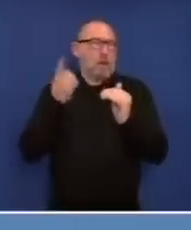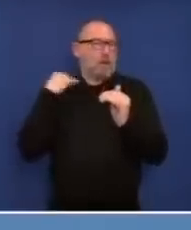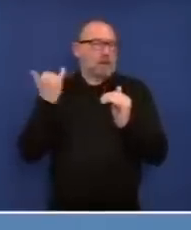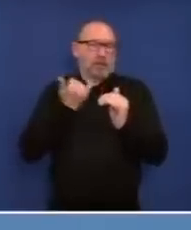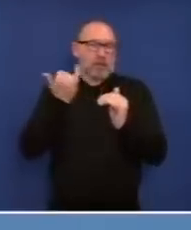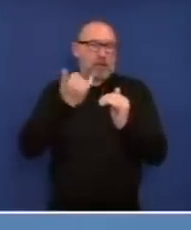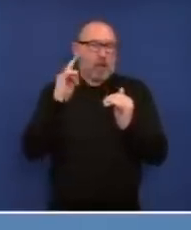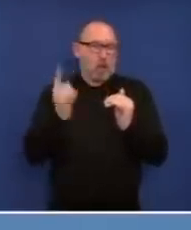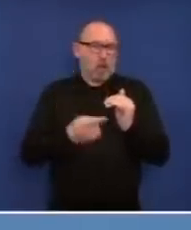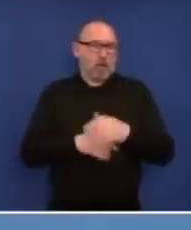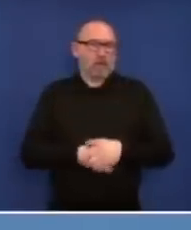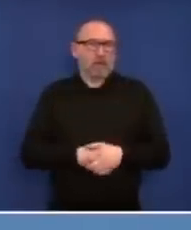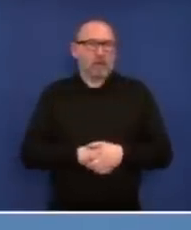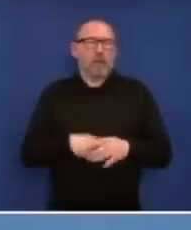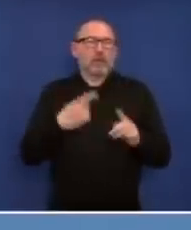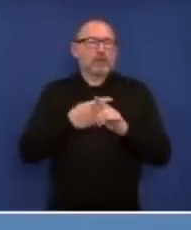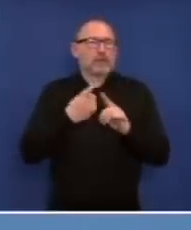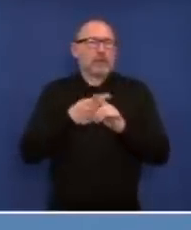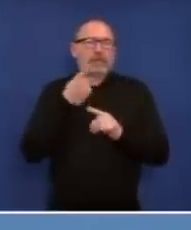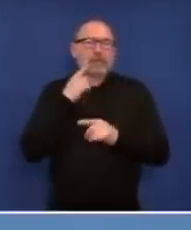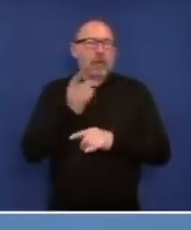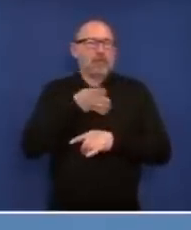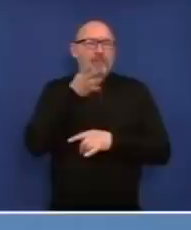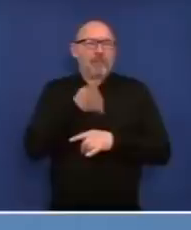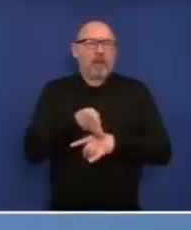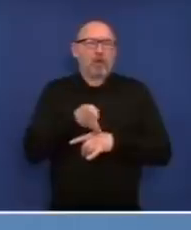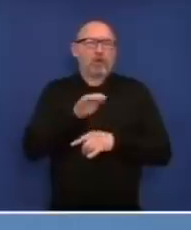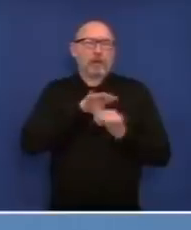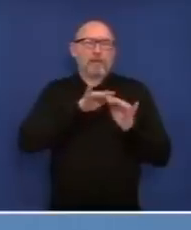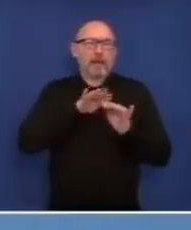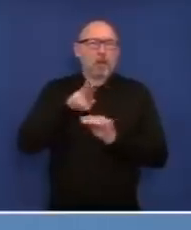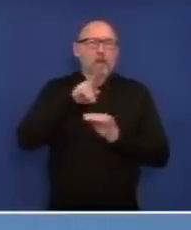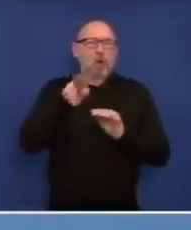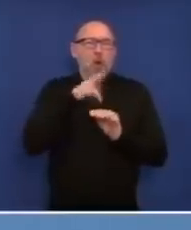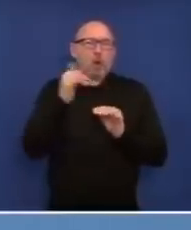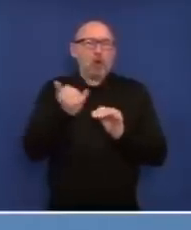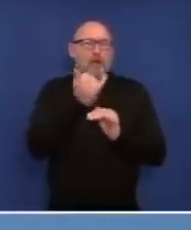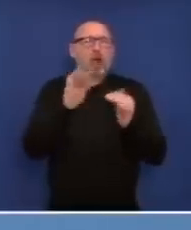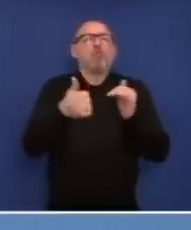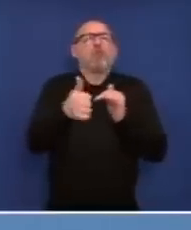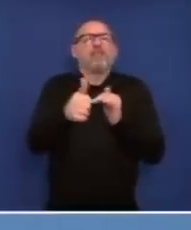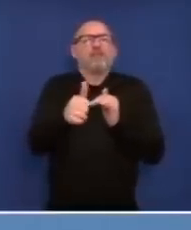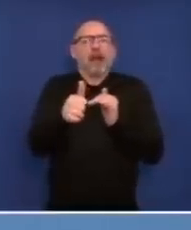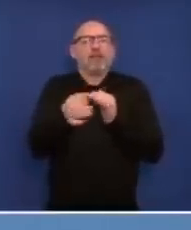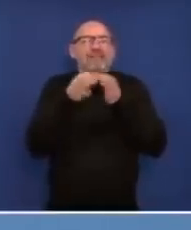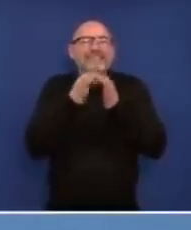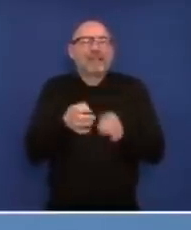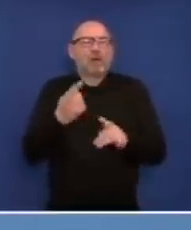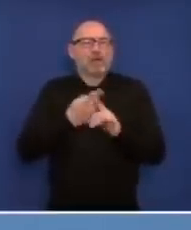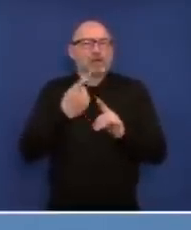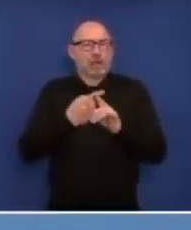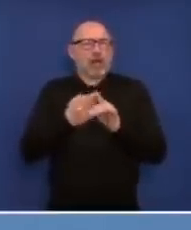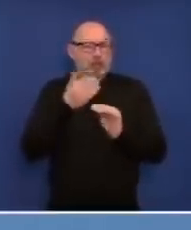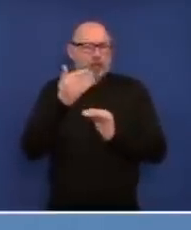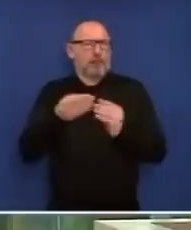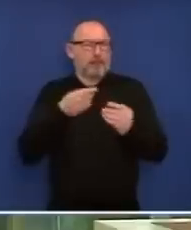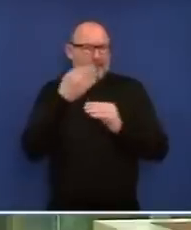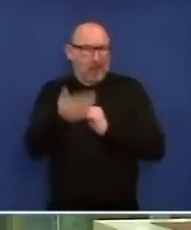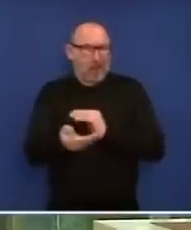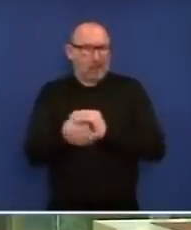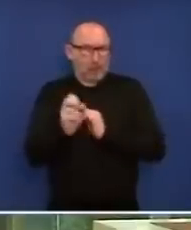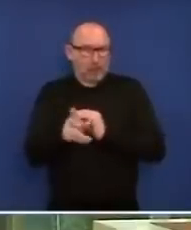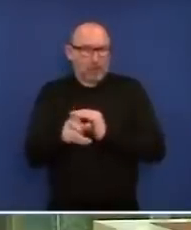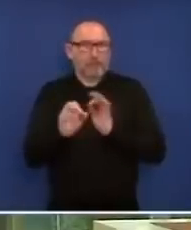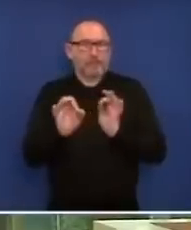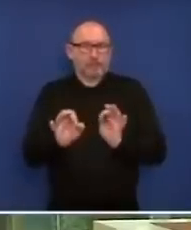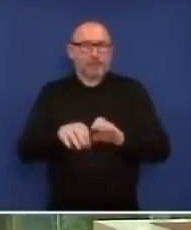vergangenen Jahren. Das, glaube ich, ist eine Zahl etwas über 400 Millionen Euro pro Jahr. Aber ich hoffe, dass ich Ihnen die genaue Zahl gleich nenne. Gut, dann würde ich das